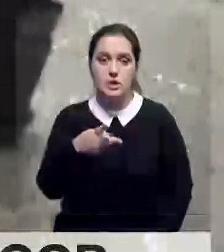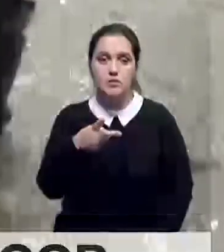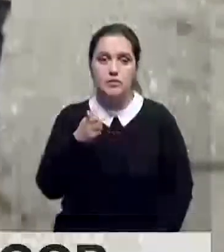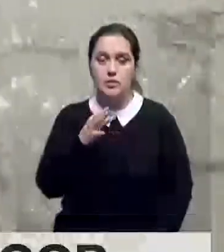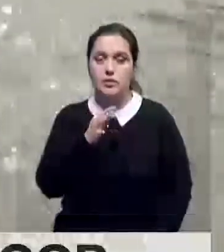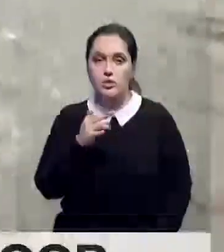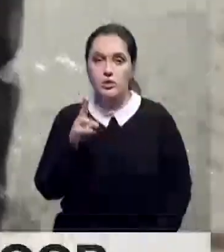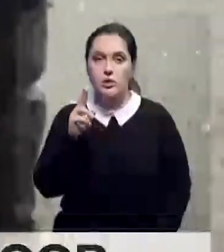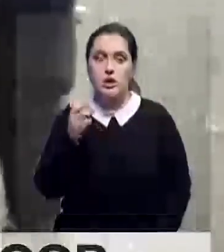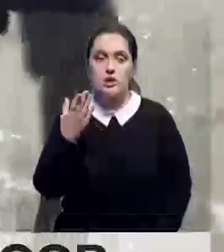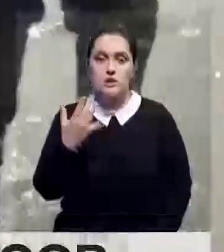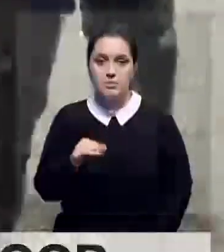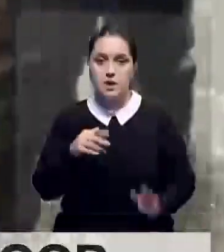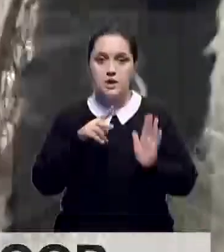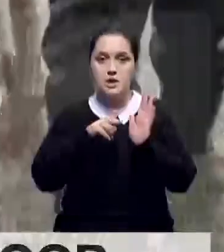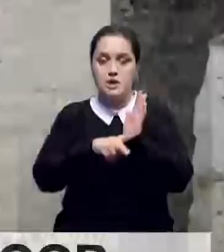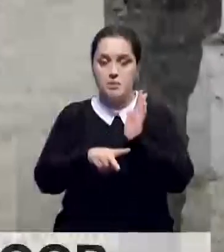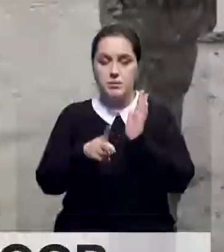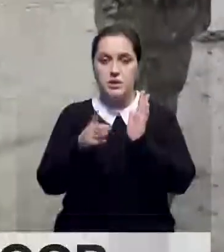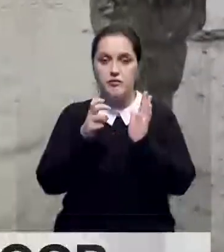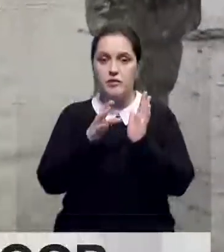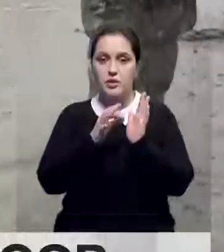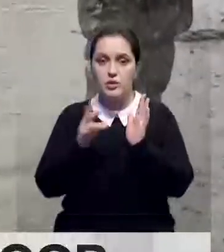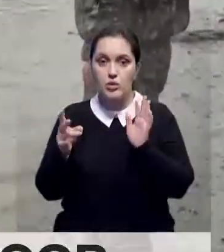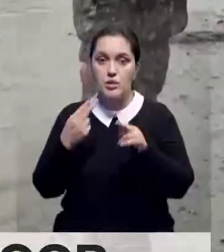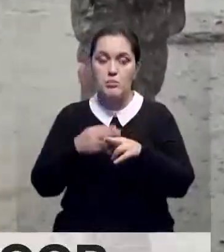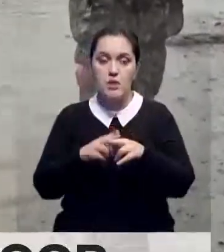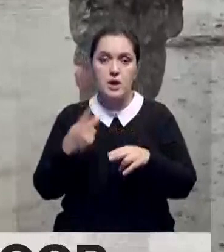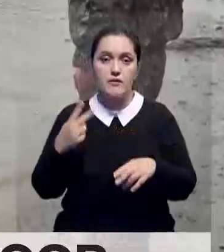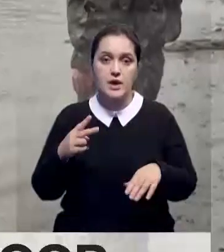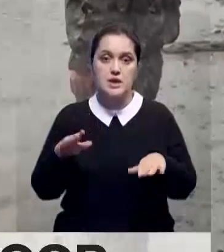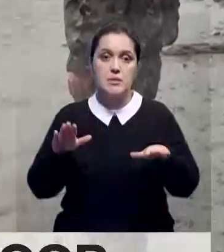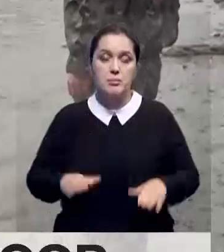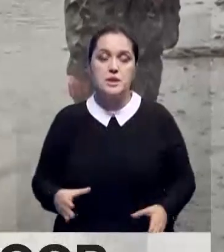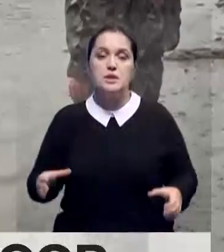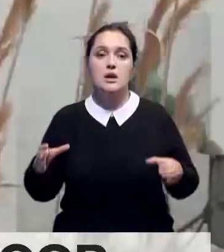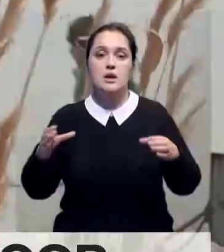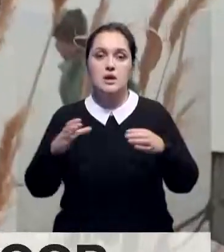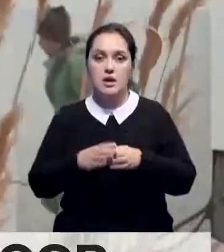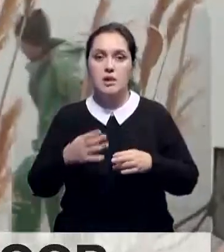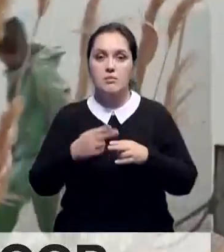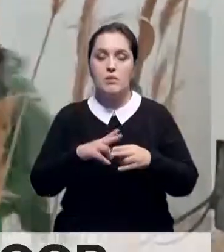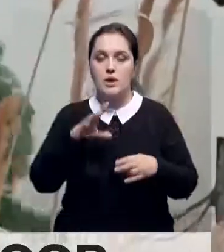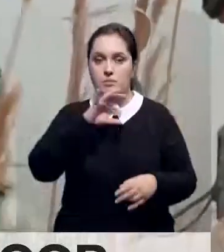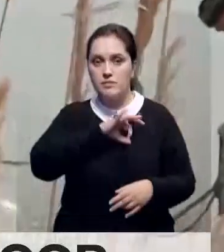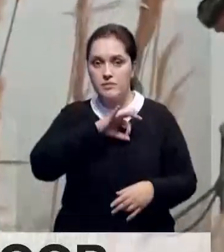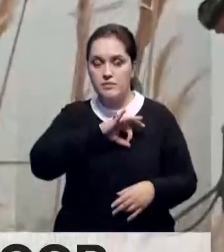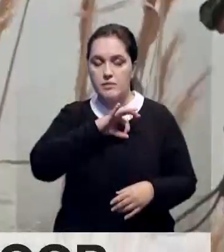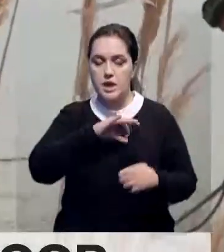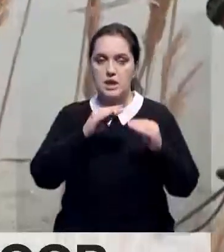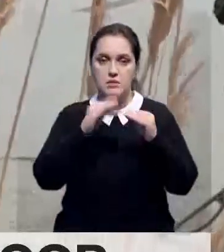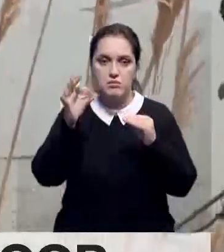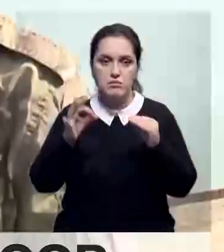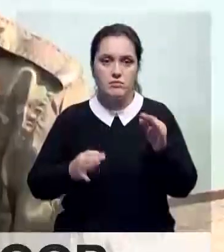по Каспийскому морю 7200 тонн. Однако 20 местных кооперативов едва могли освоить 10%